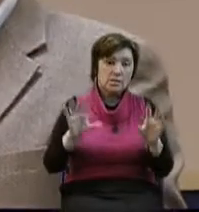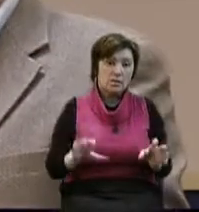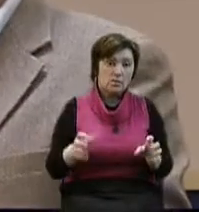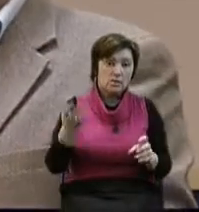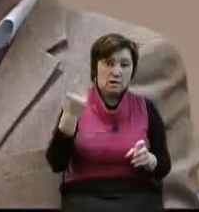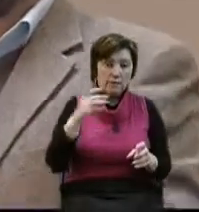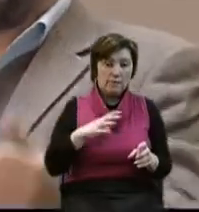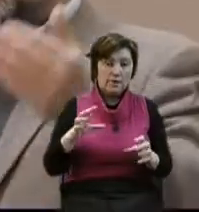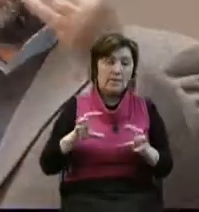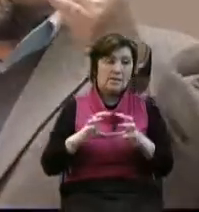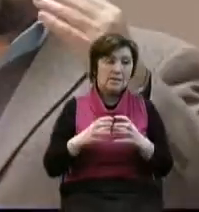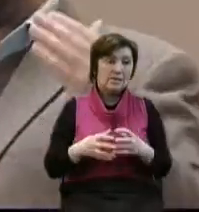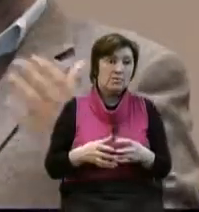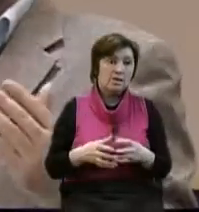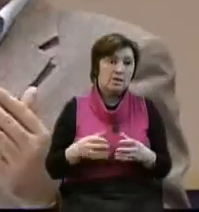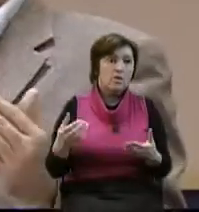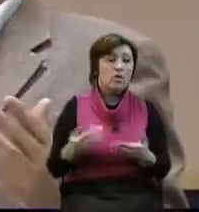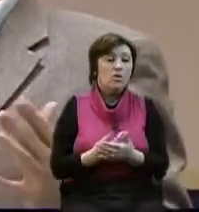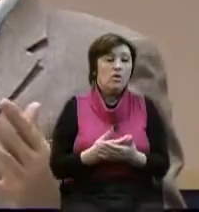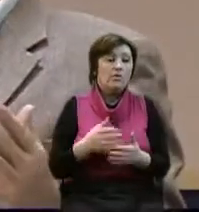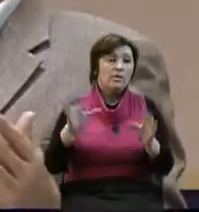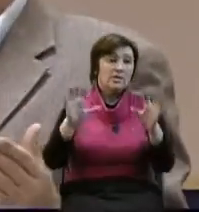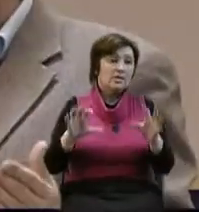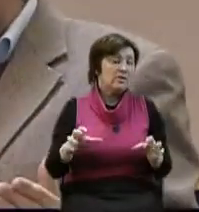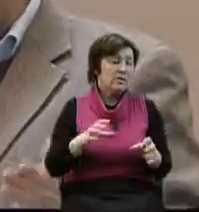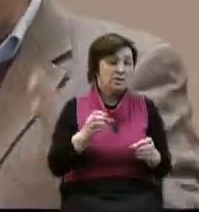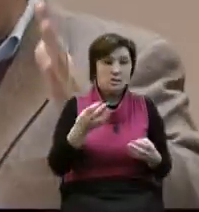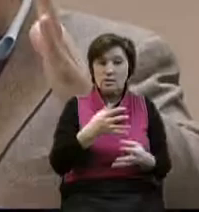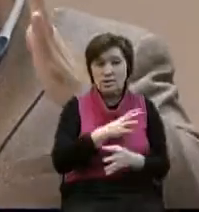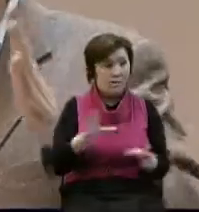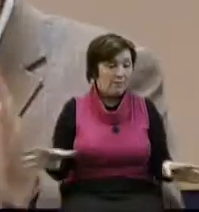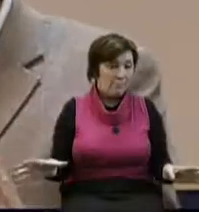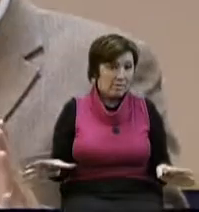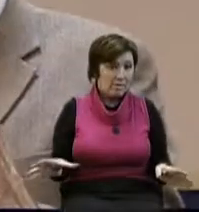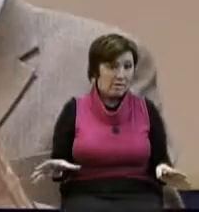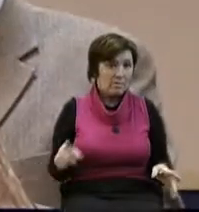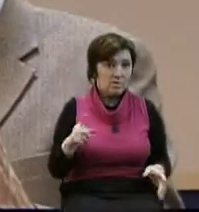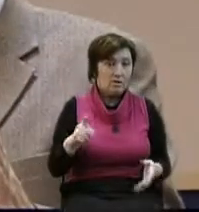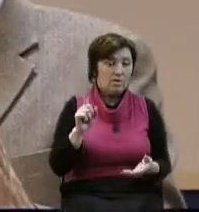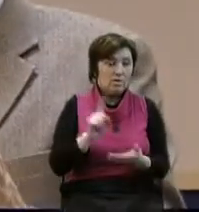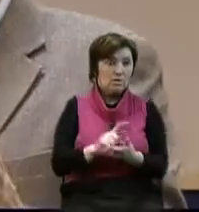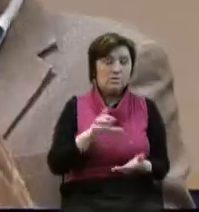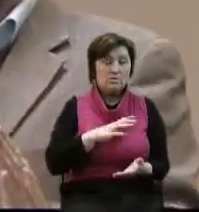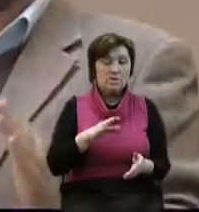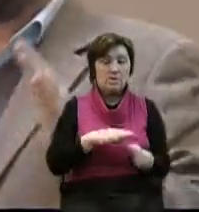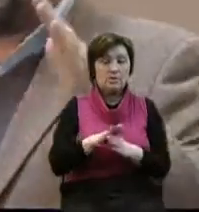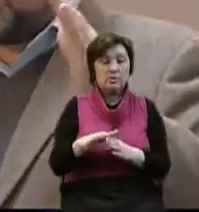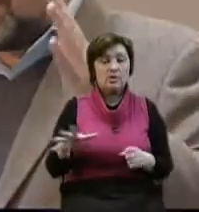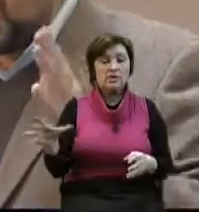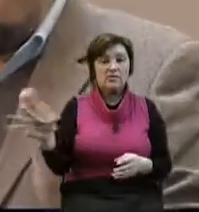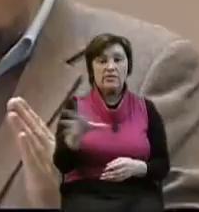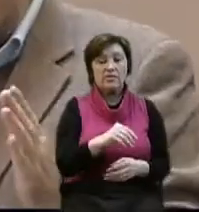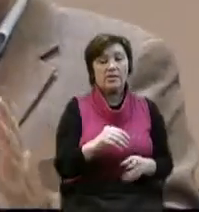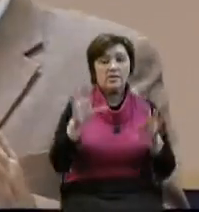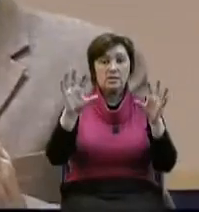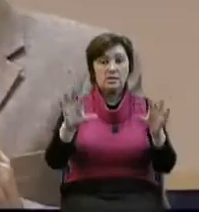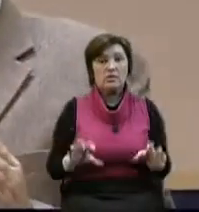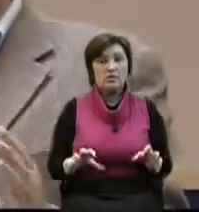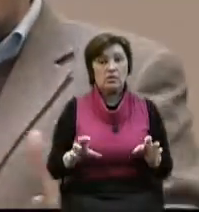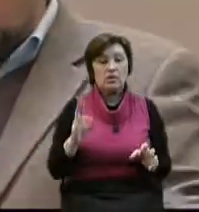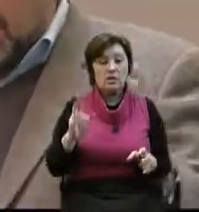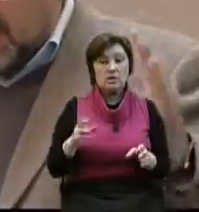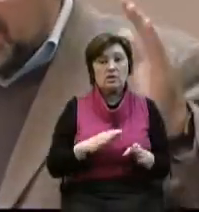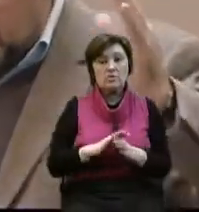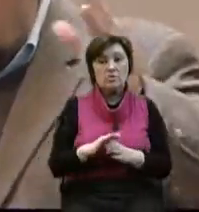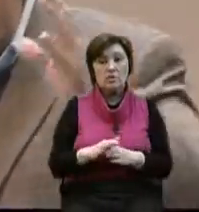на земле, Новый Завет еще был не установлен. Он должен был исполнить весь закон. И как исполнивший закон, Он